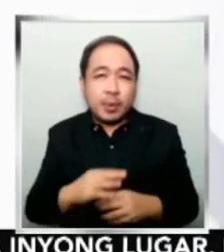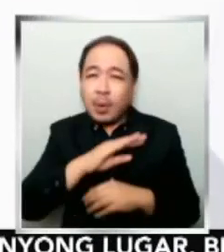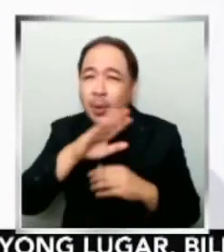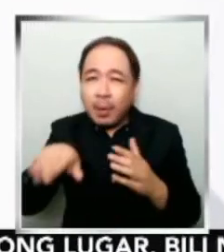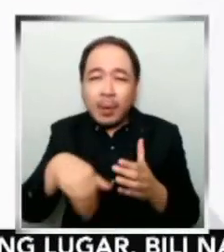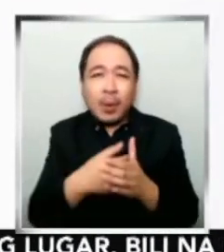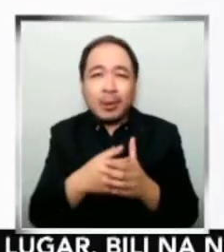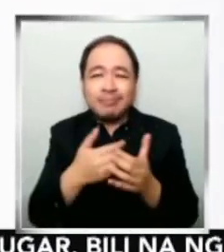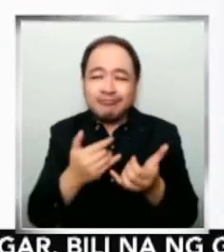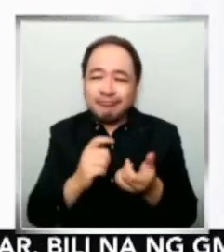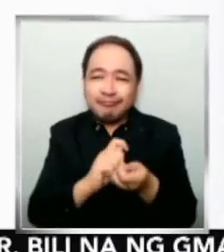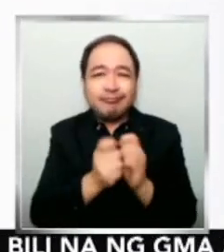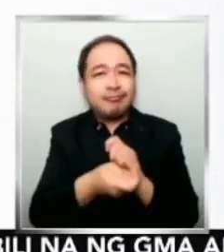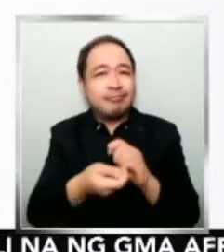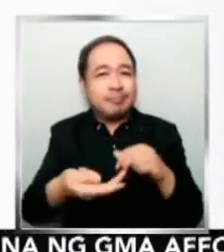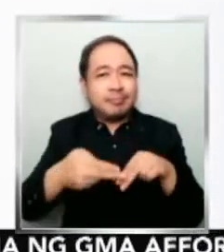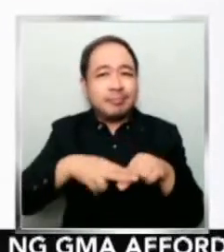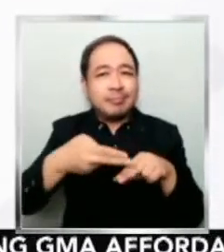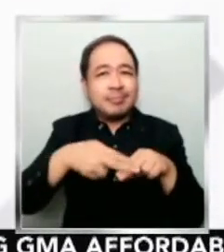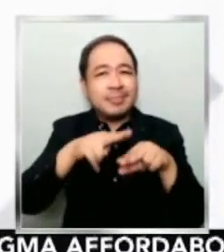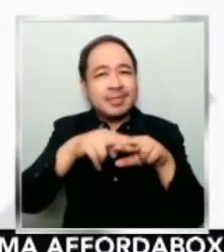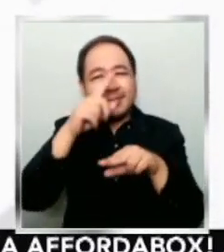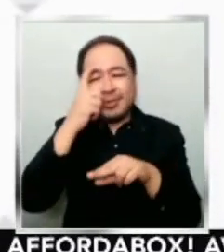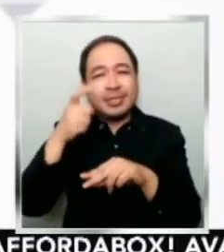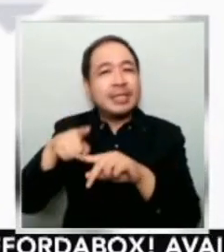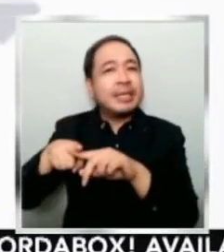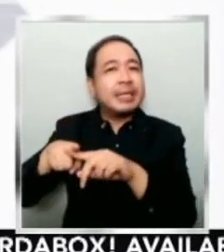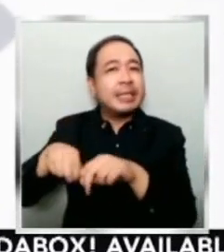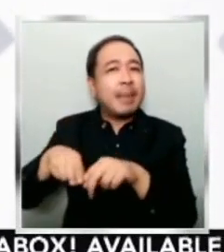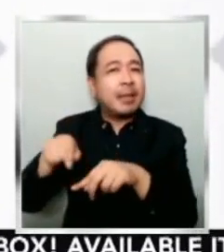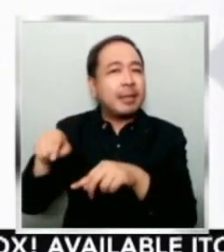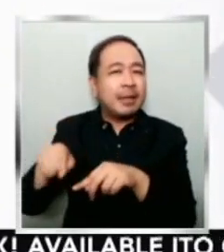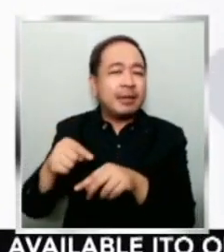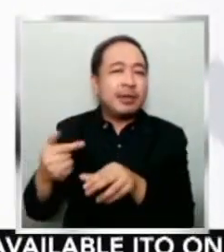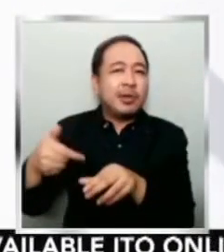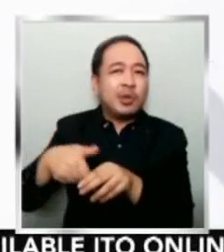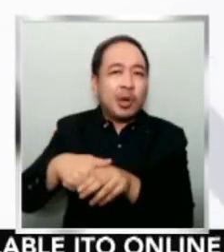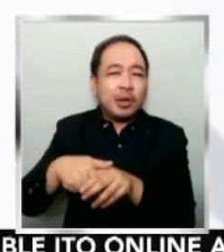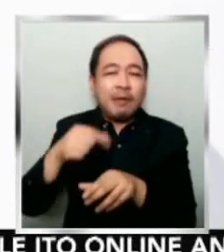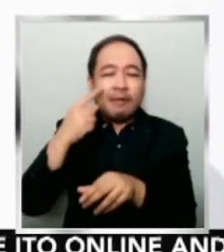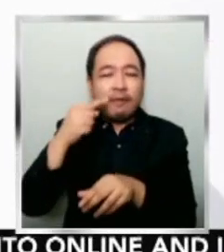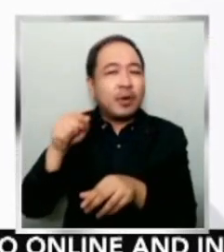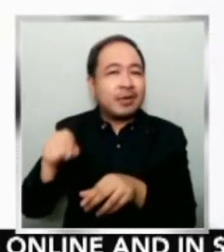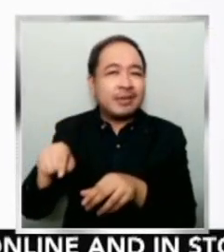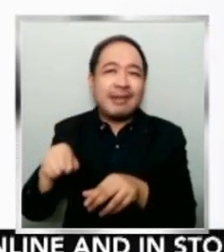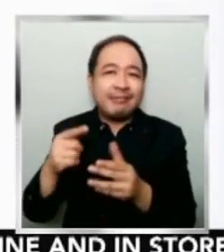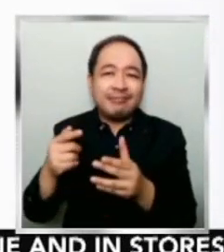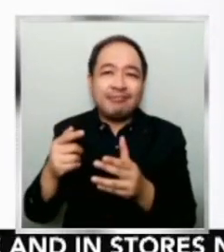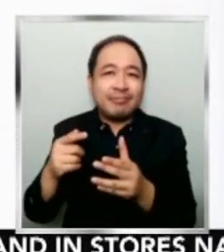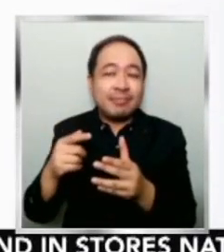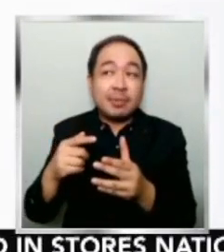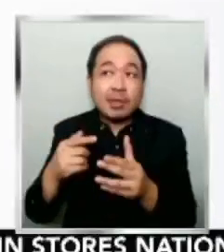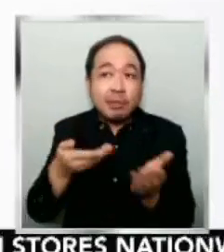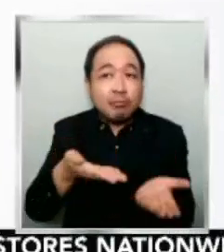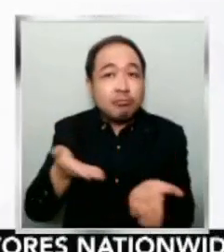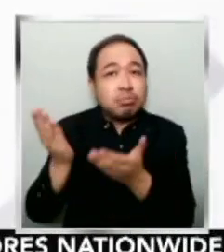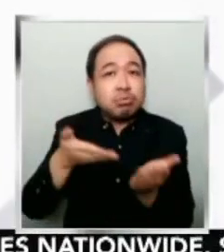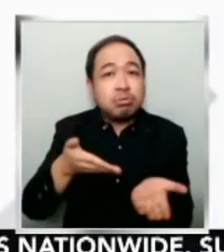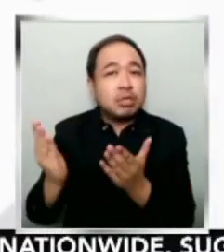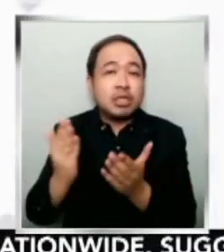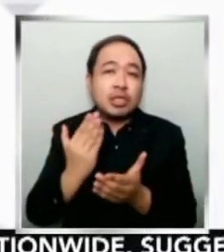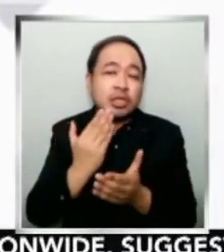of diesel fuel to put up our sugar crop, our trucks to haul our cane, use